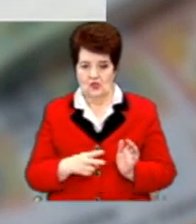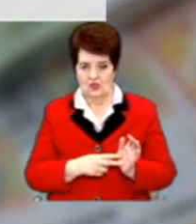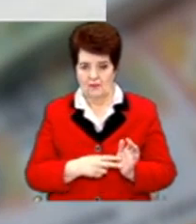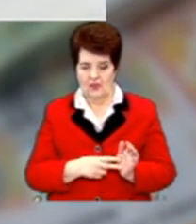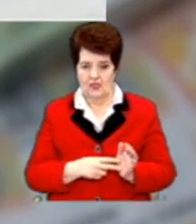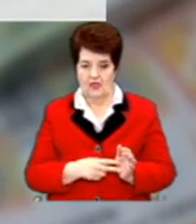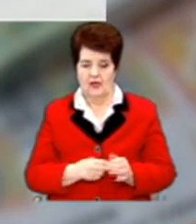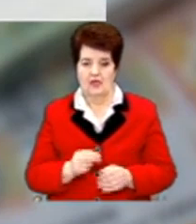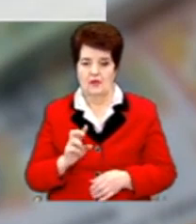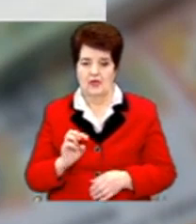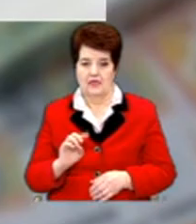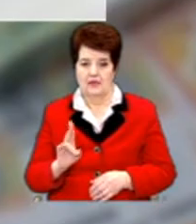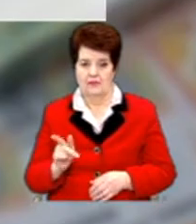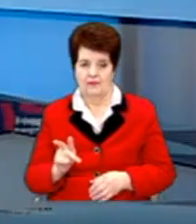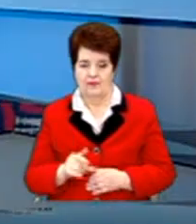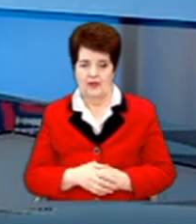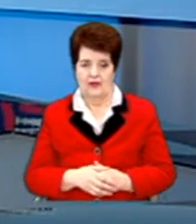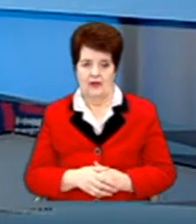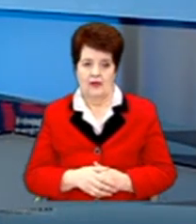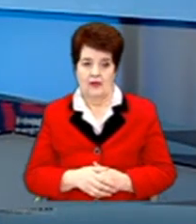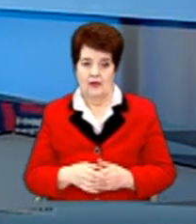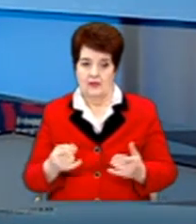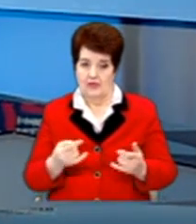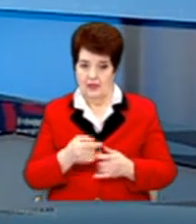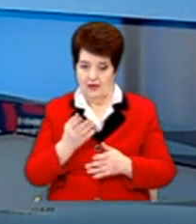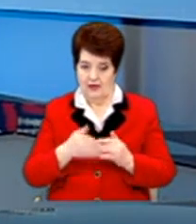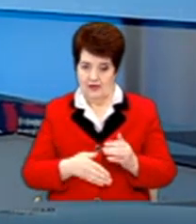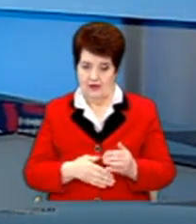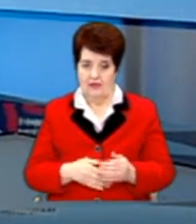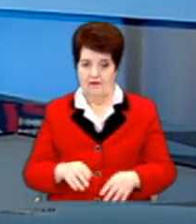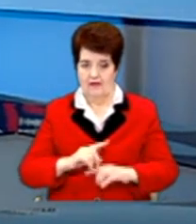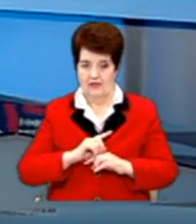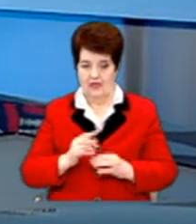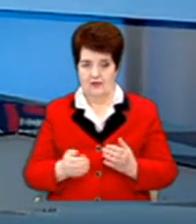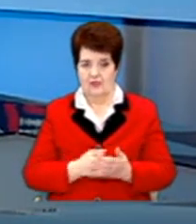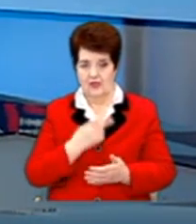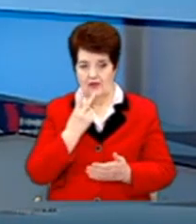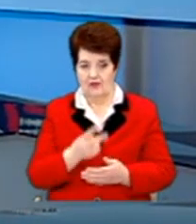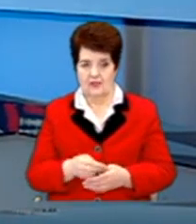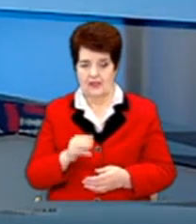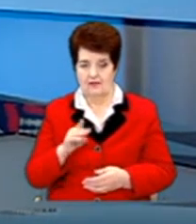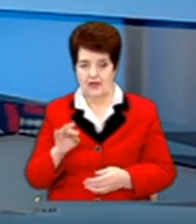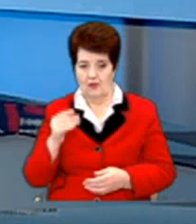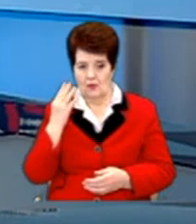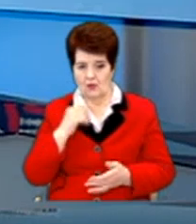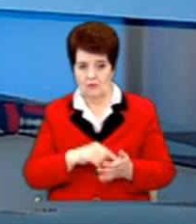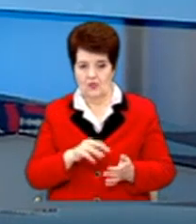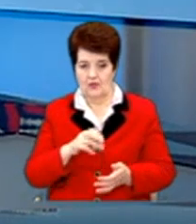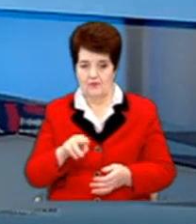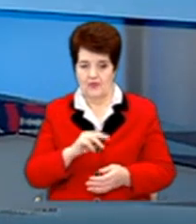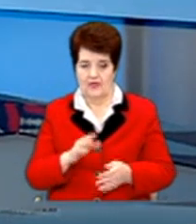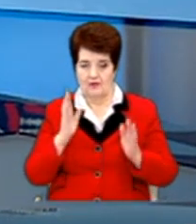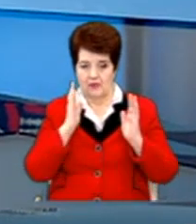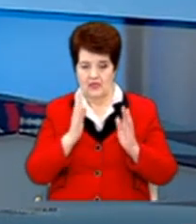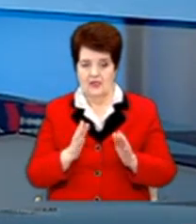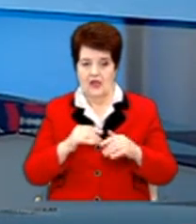rusească, 27 de bani. Telejurnalul a ajuns la final. Știrile noastre le găsiți pe tvremoldova.md sau pe pagina